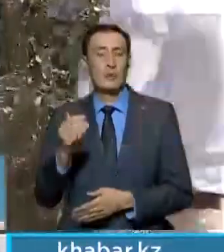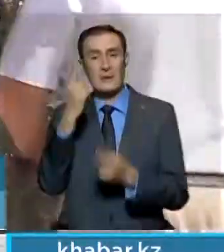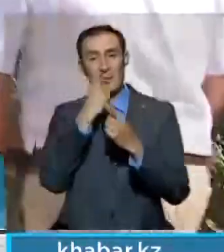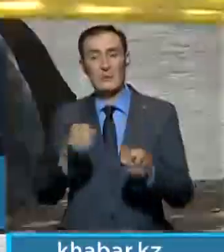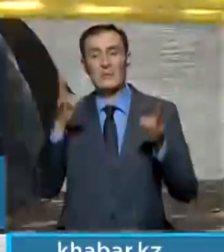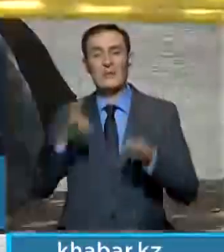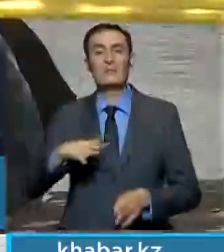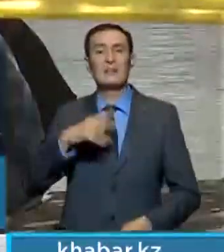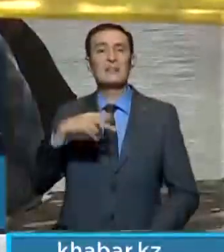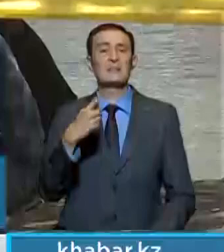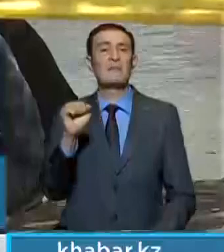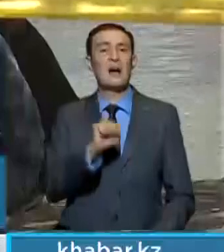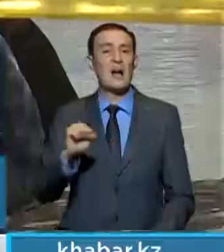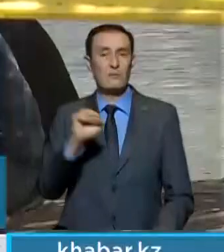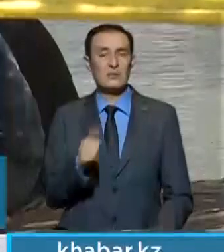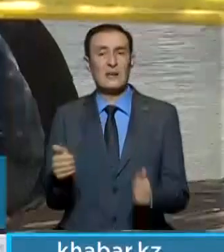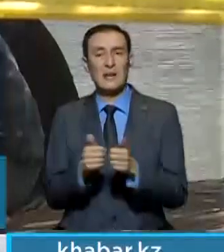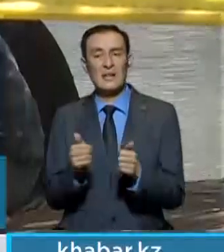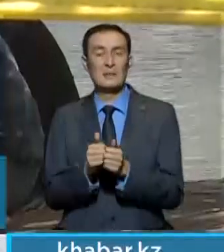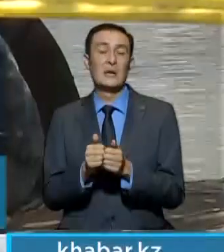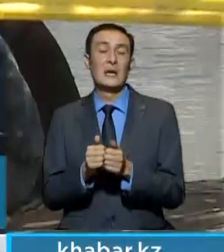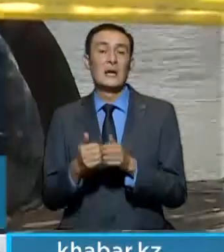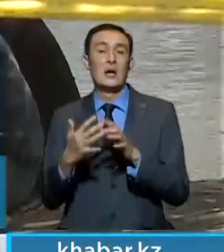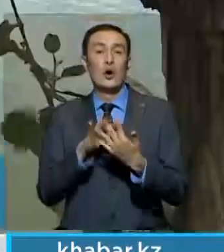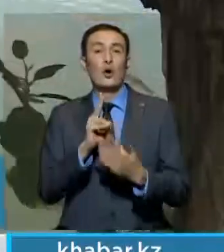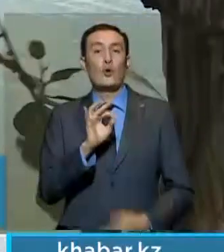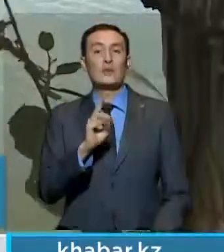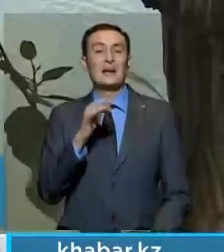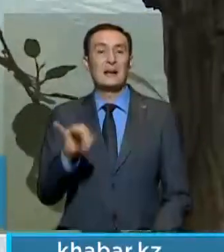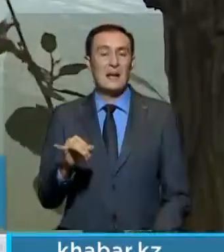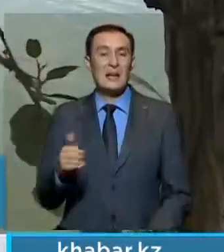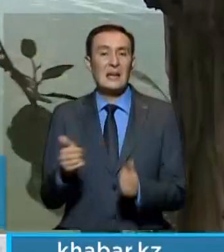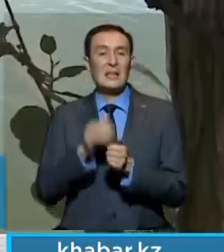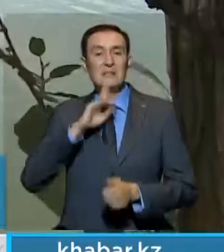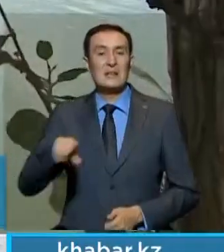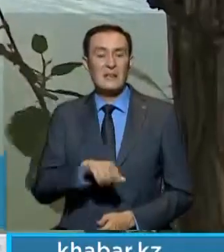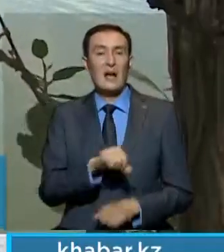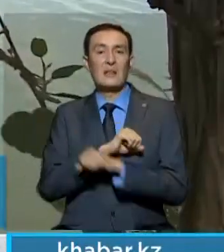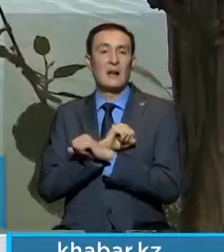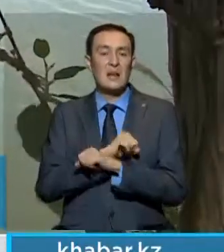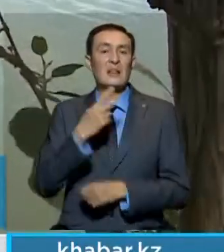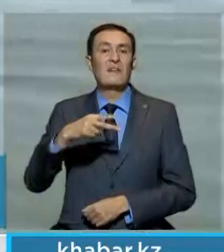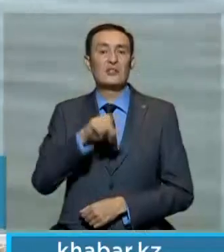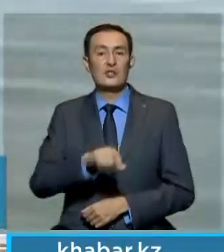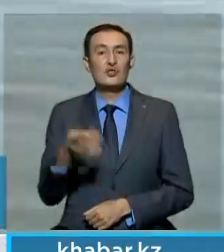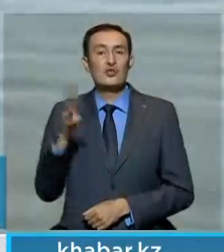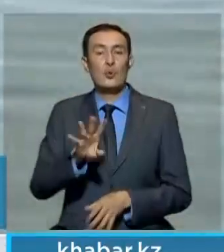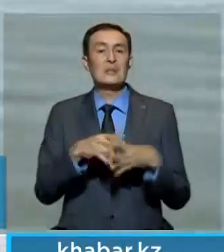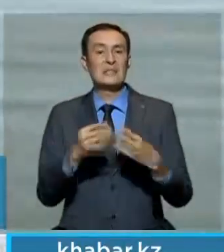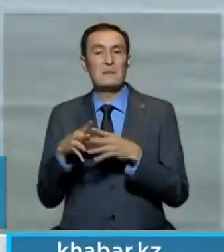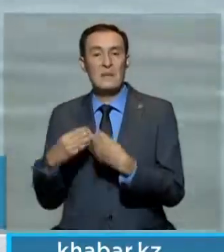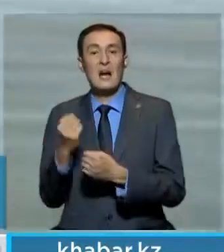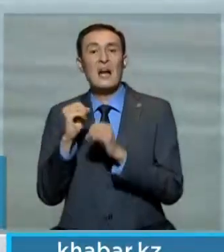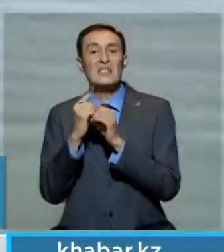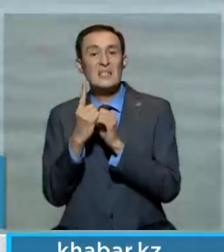Напомню, трагедия случилась 21 августа вблизи населенного пункта Коксарай. У реки отдыхали 20 родственников из 4 семей.